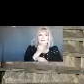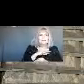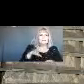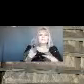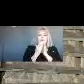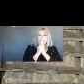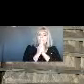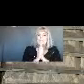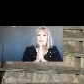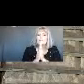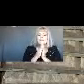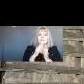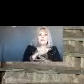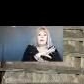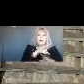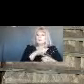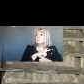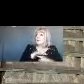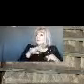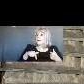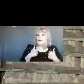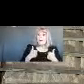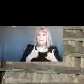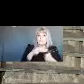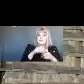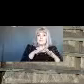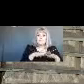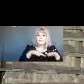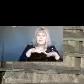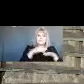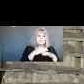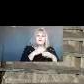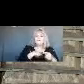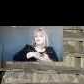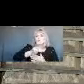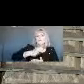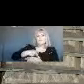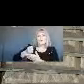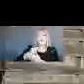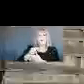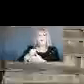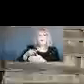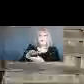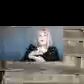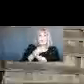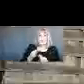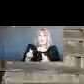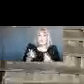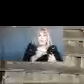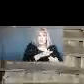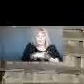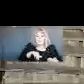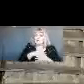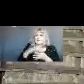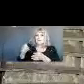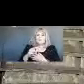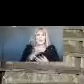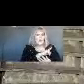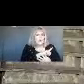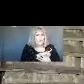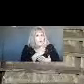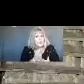Hulle het saam geëet en saam gebid. Hulle het van hulle het hulle eiendom verkoop om vir die familie te